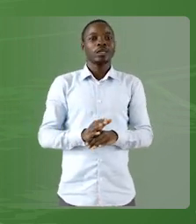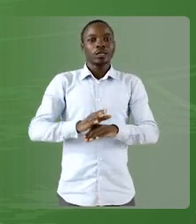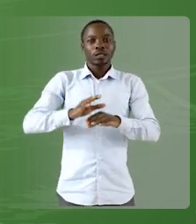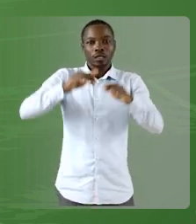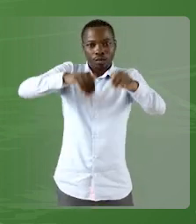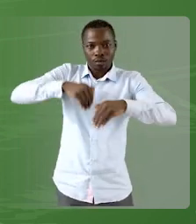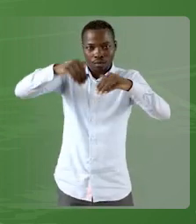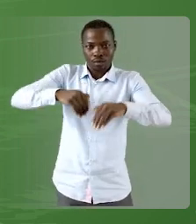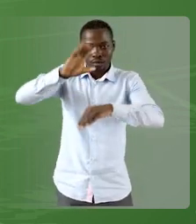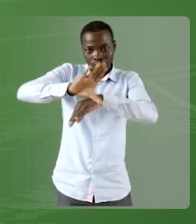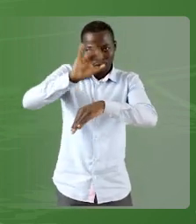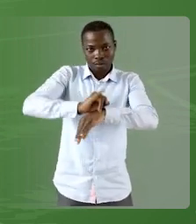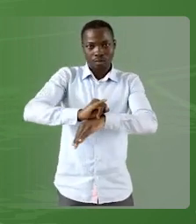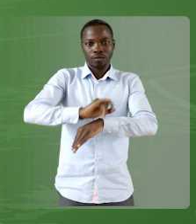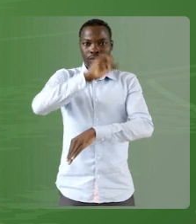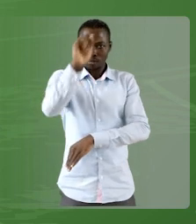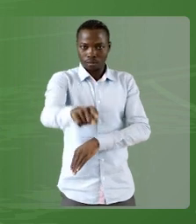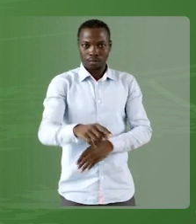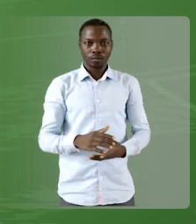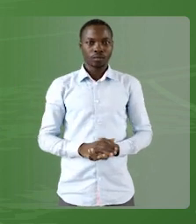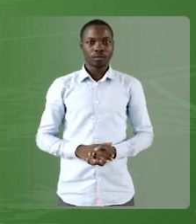les cultures en Côte d'Ivoire ?»